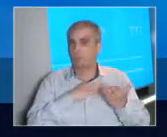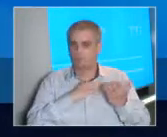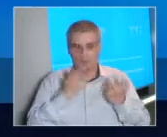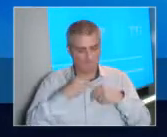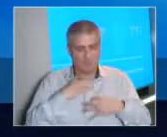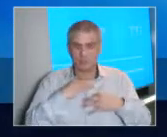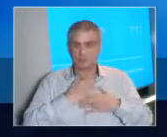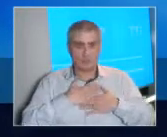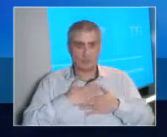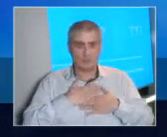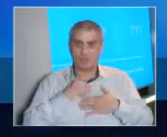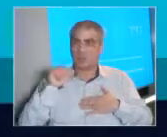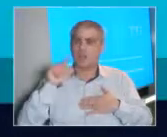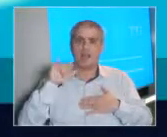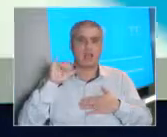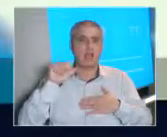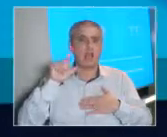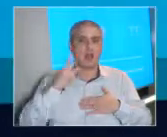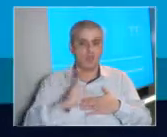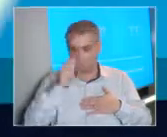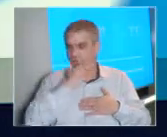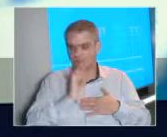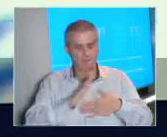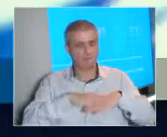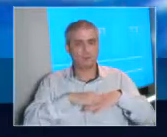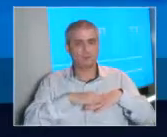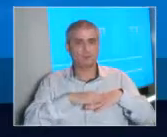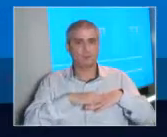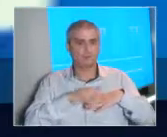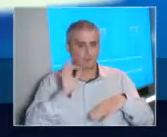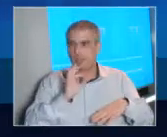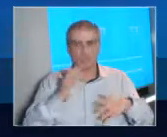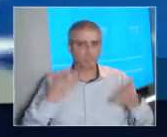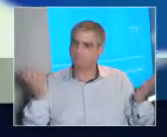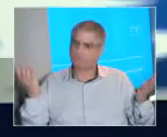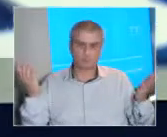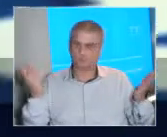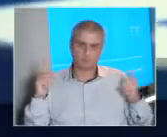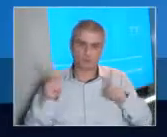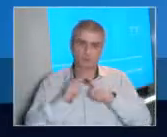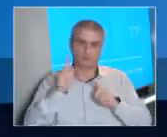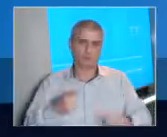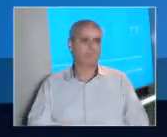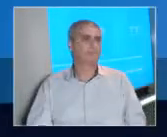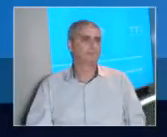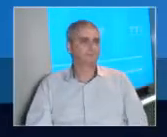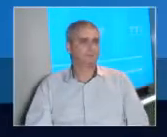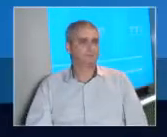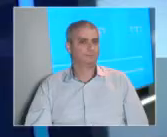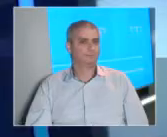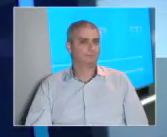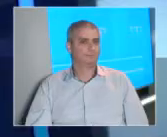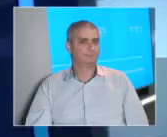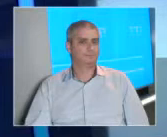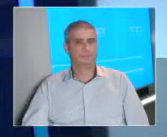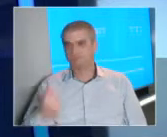הייתה ועדה שלנו, אלי אלאלוף עמד בראשה, איש רציני ומקצועי, כן. זה עדיין לא ברמה הנדרשת. אני אומר, אני אגיד חשוב בעניין